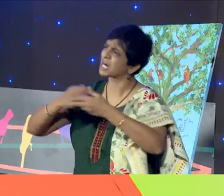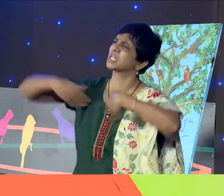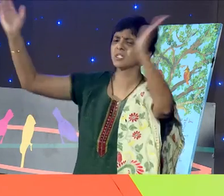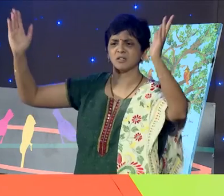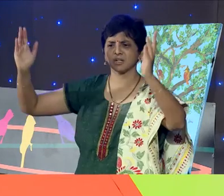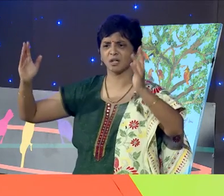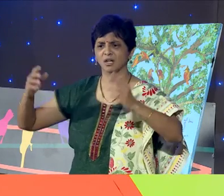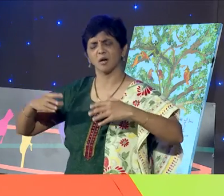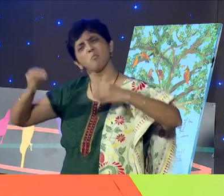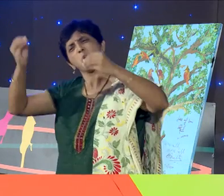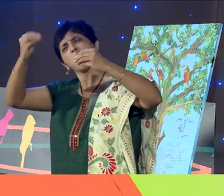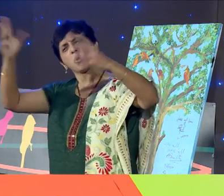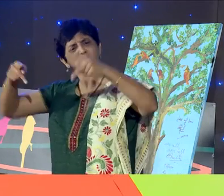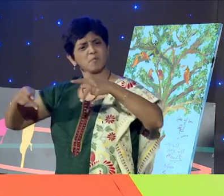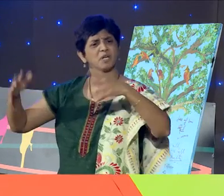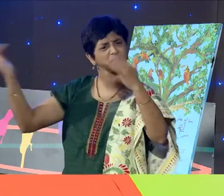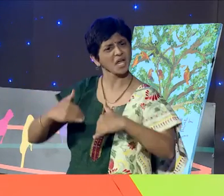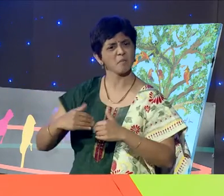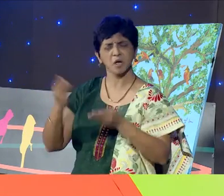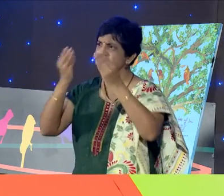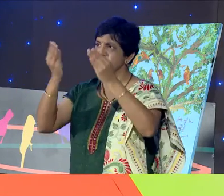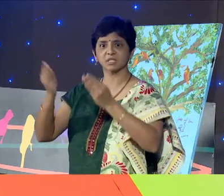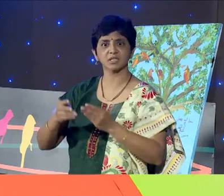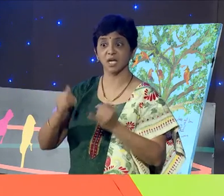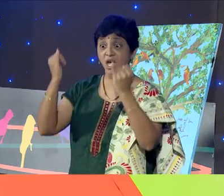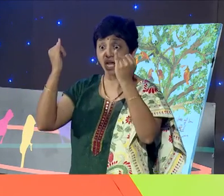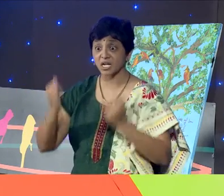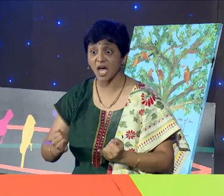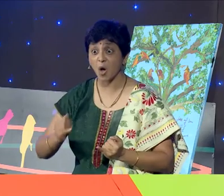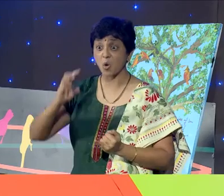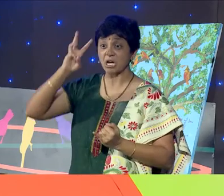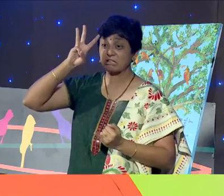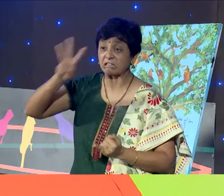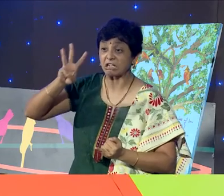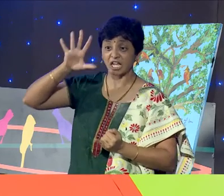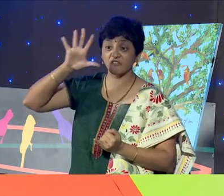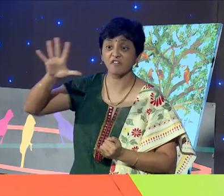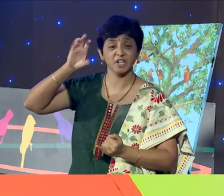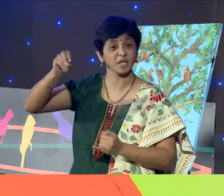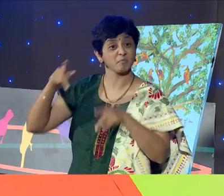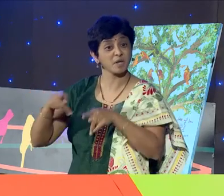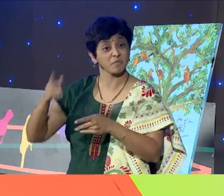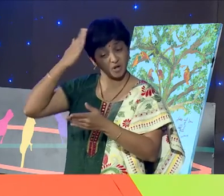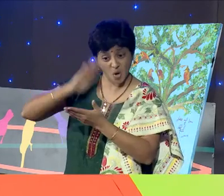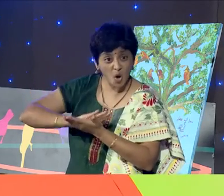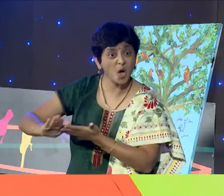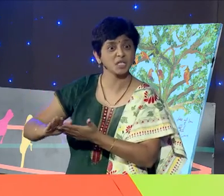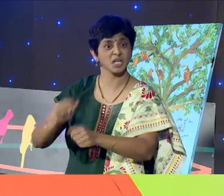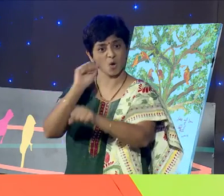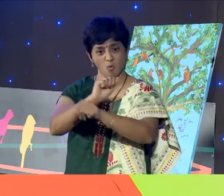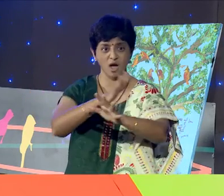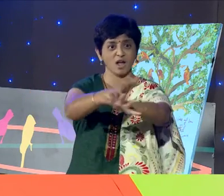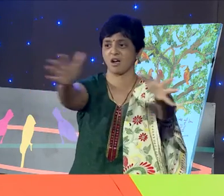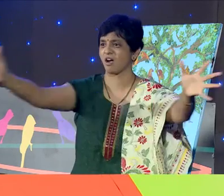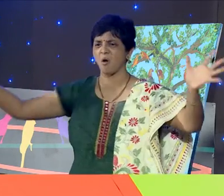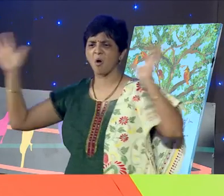समा बन गई कि जो 25 लोग वहां पे थे आज 350 लोग मेरे साथ हॉस्टल में रहते हैं, वहां पे सबके लिए काम